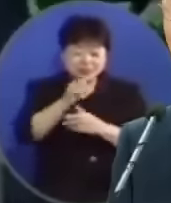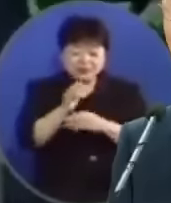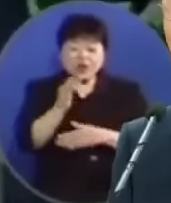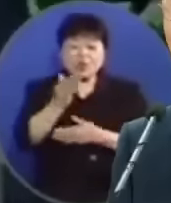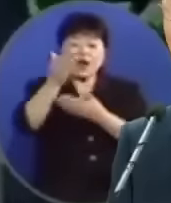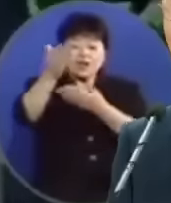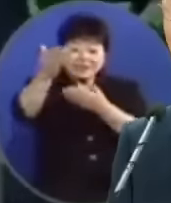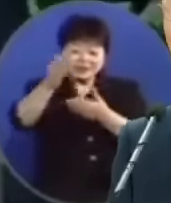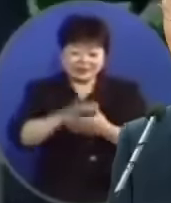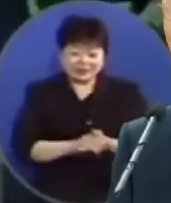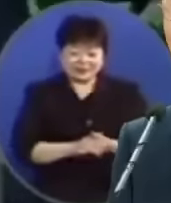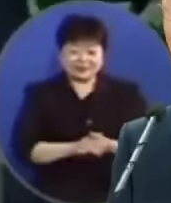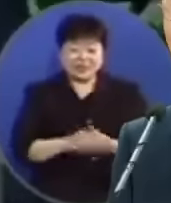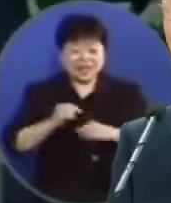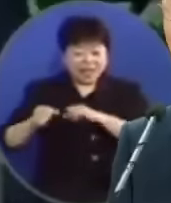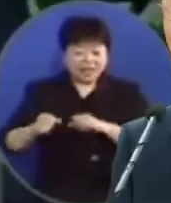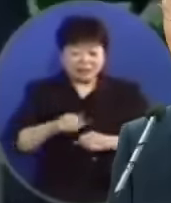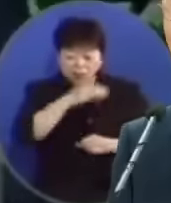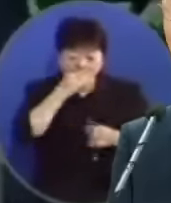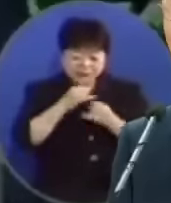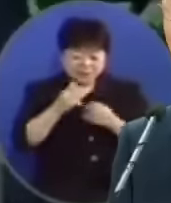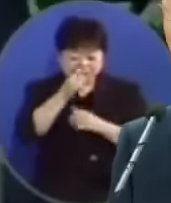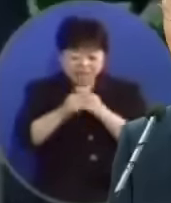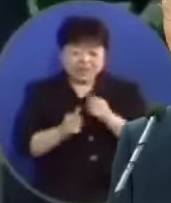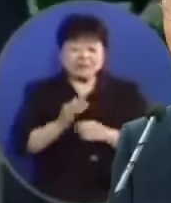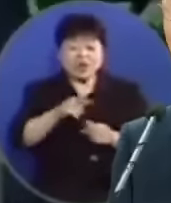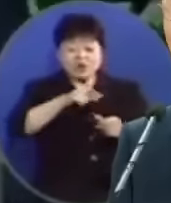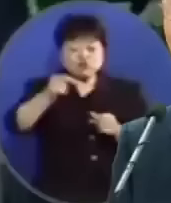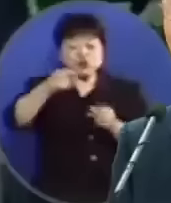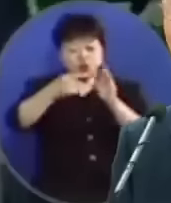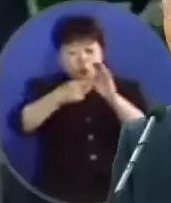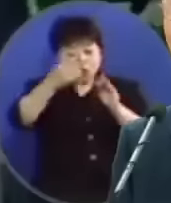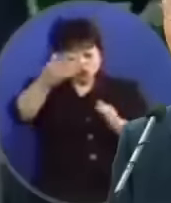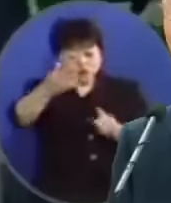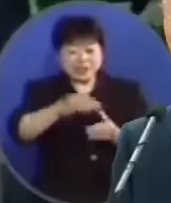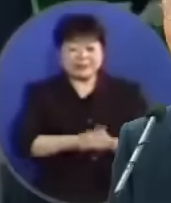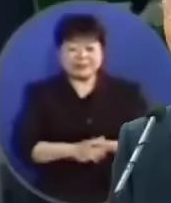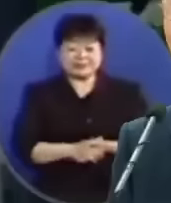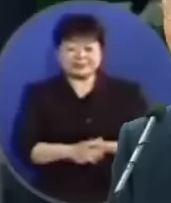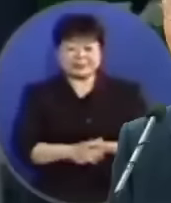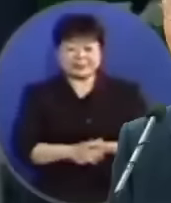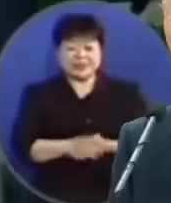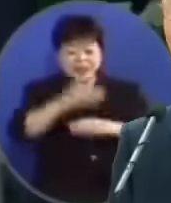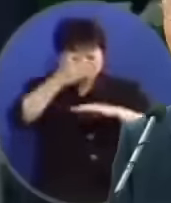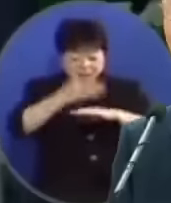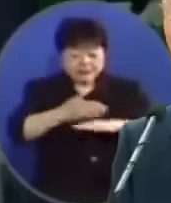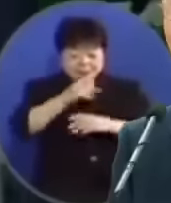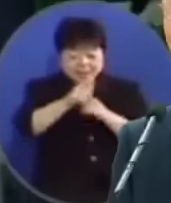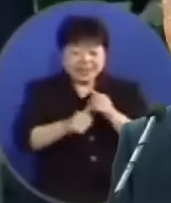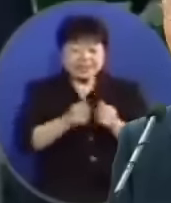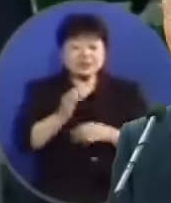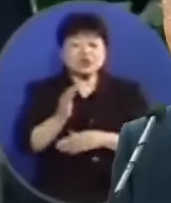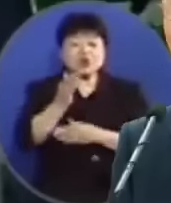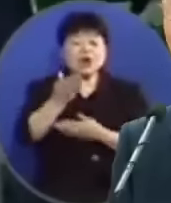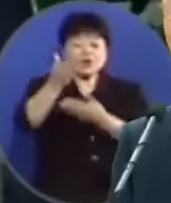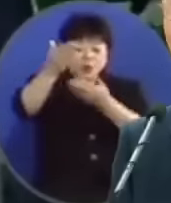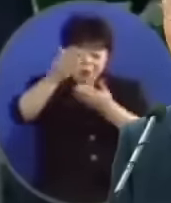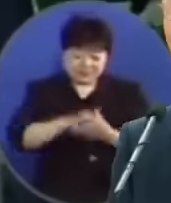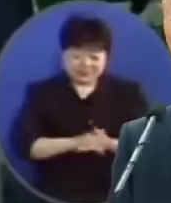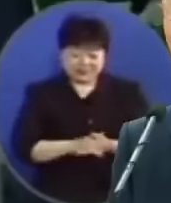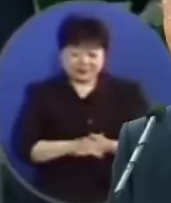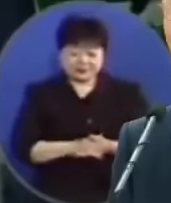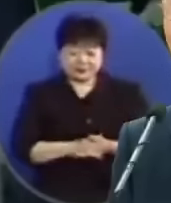나를 영화롭게 하나니 그 행위를 옳게 하는 자에게 하나님의 구원으로 보이겠다고 말씀하는 것입니다. 감사는 하나님을 영화롭게 만들기